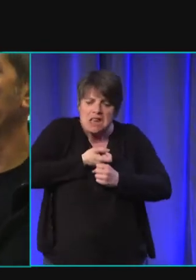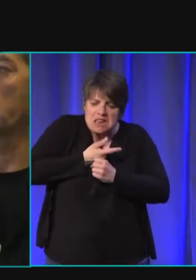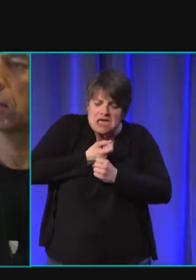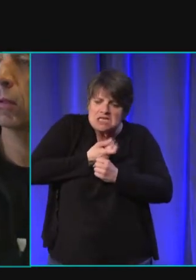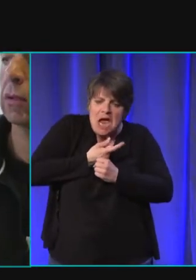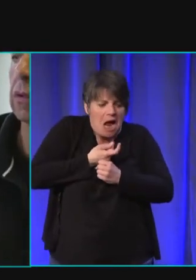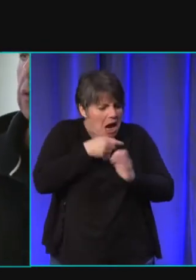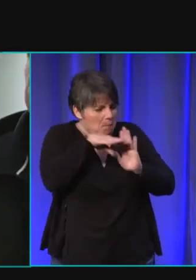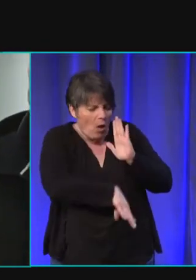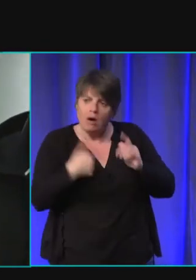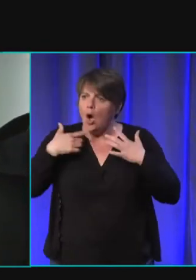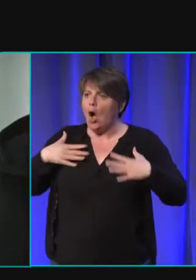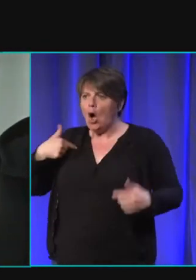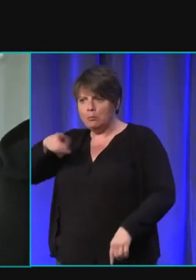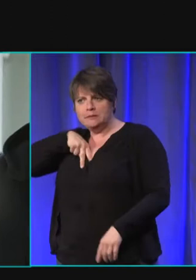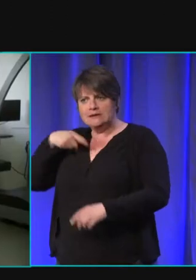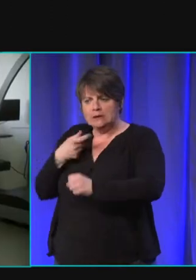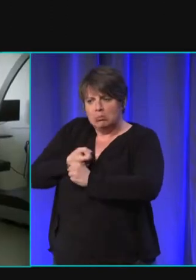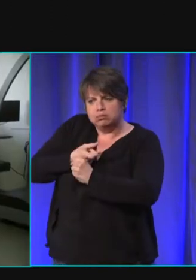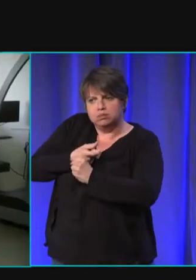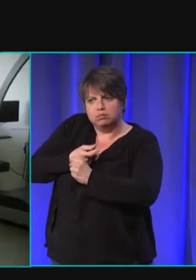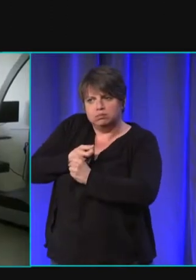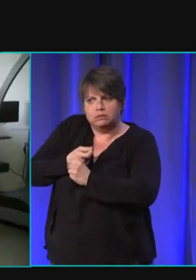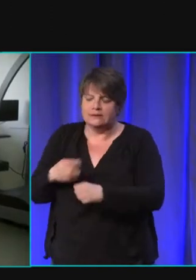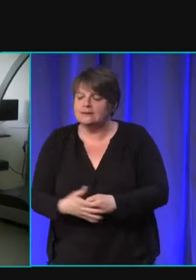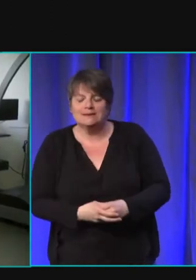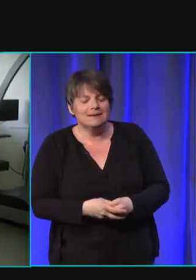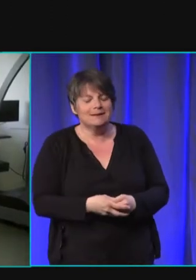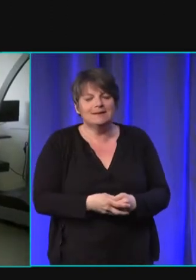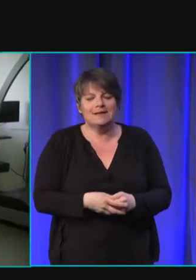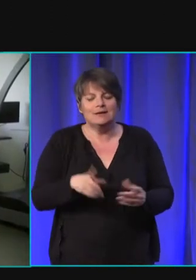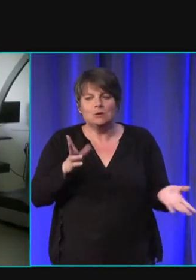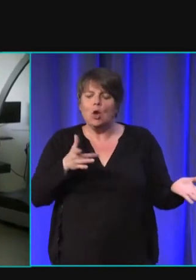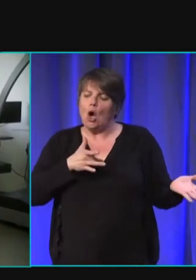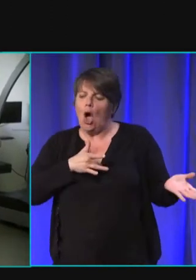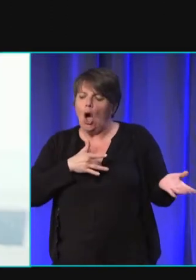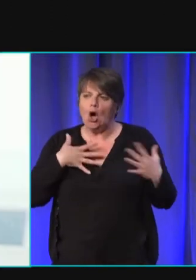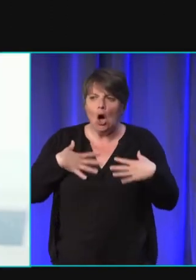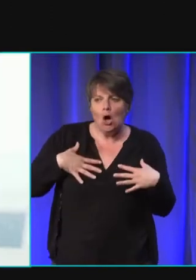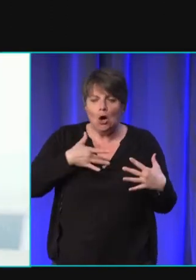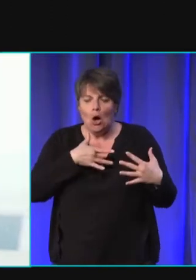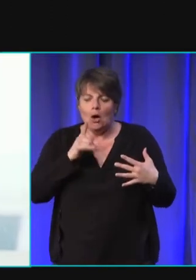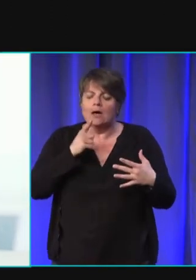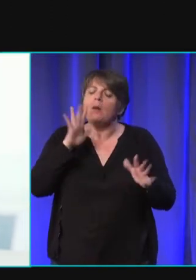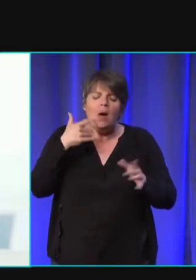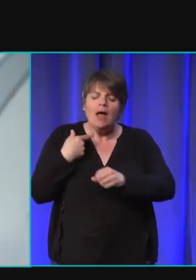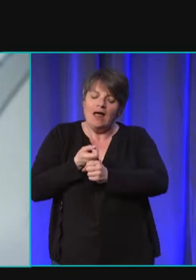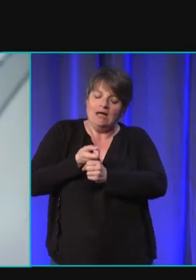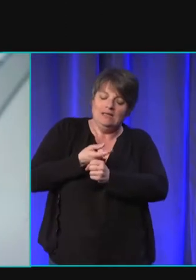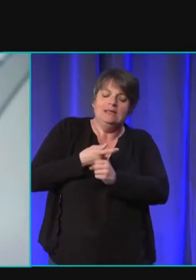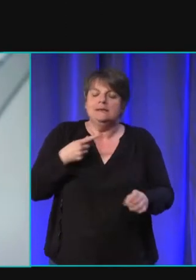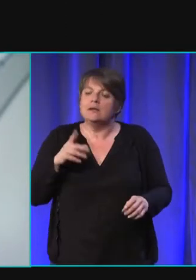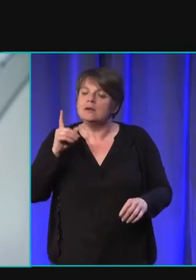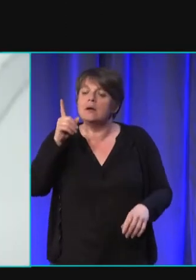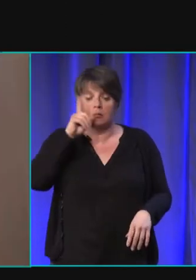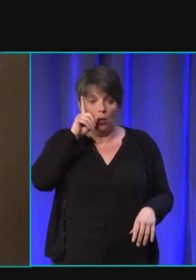mon grand cœur, corps? Cœur aussi, mes corps. Ouais, oui, mais c'est pareil. Tu as un cœur dans ton cœur. Comment on explique ça? Déjà, contrairement